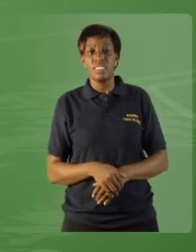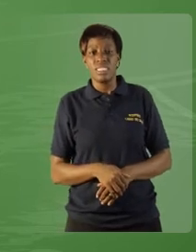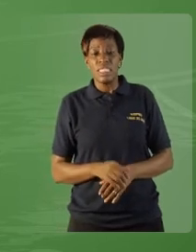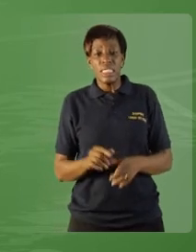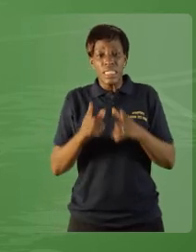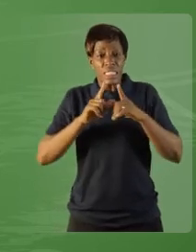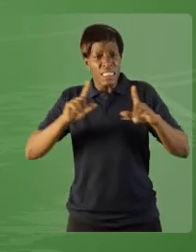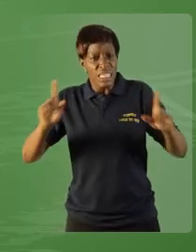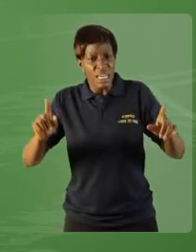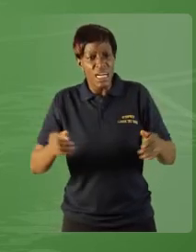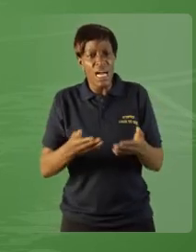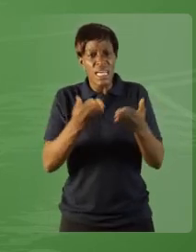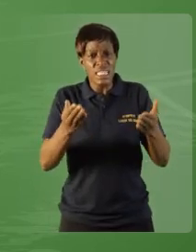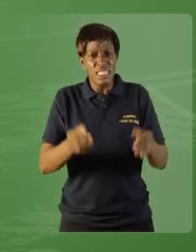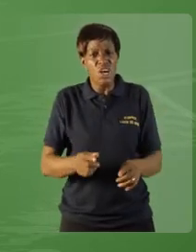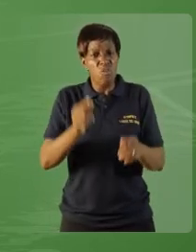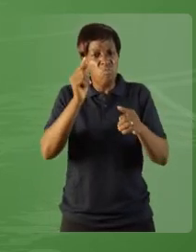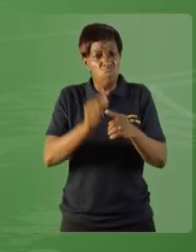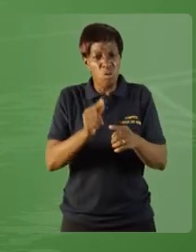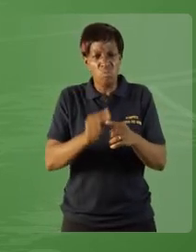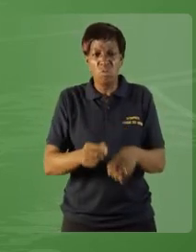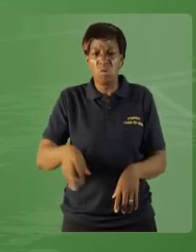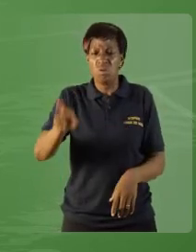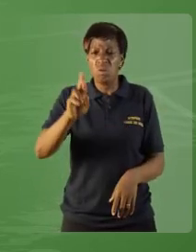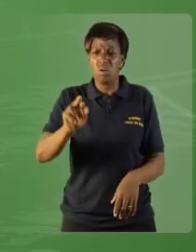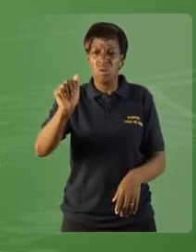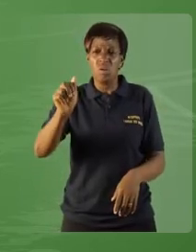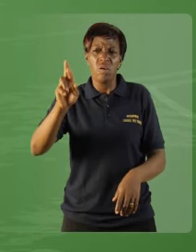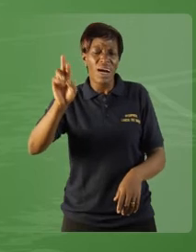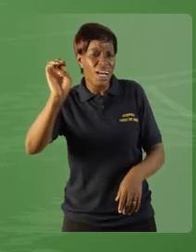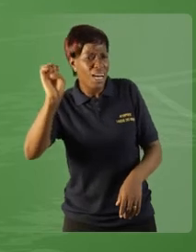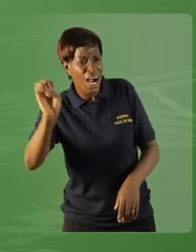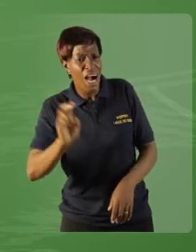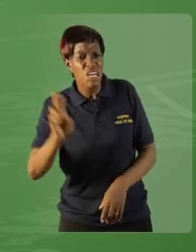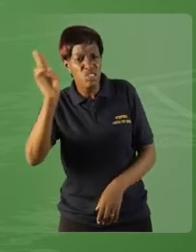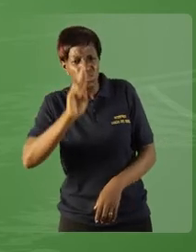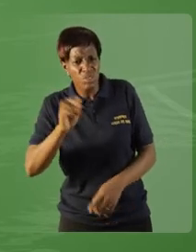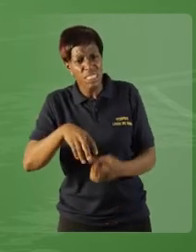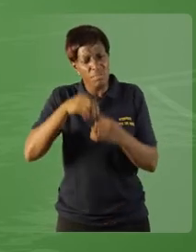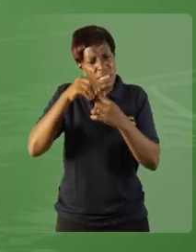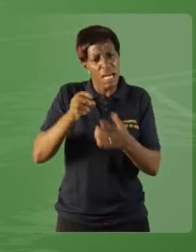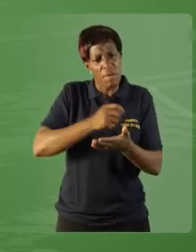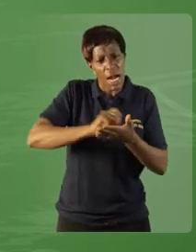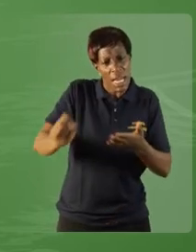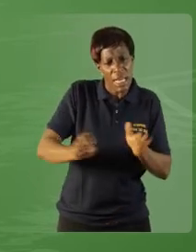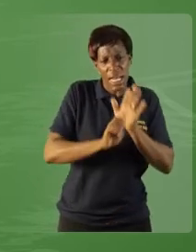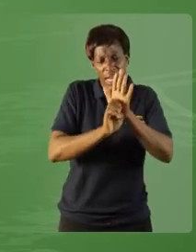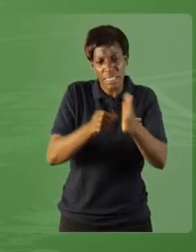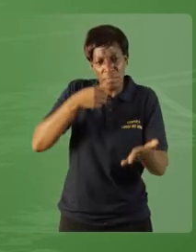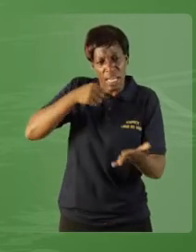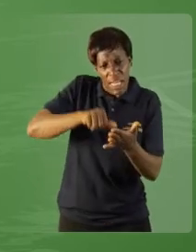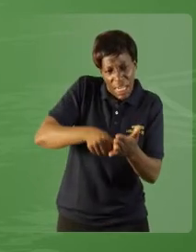langage particulièrement soigné. Il est utilisé surtout à l'écrit. Nous citons le cas des lettres